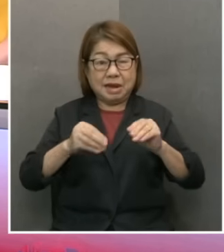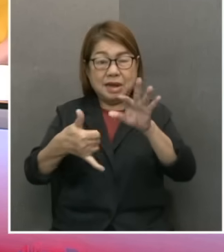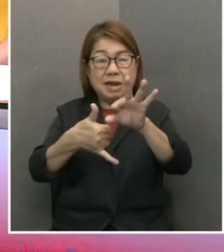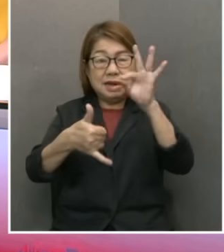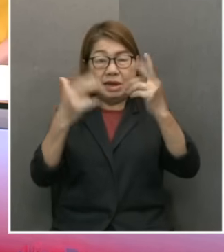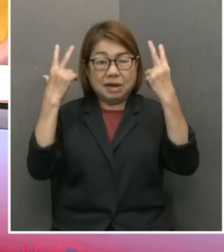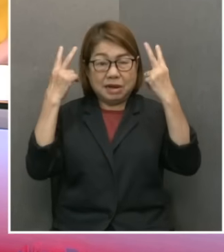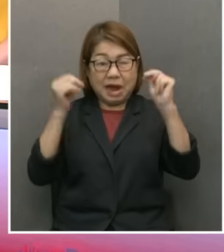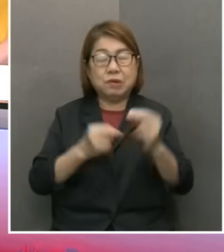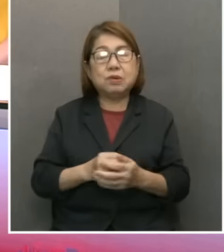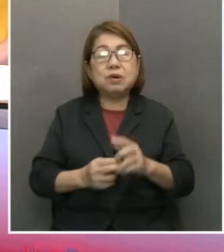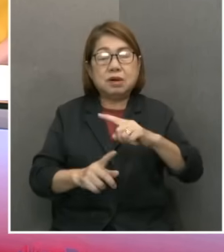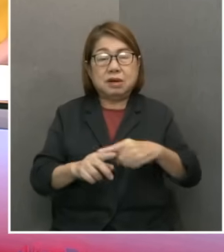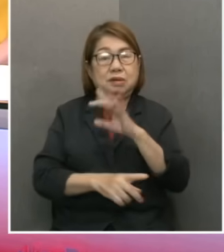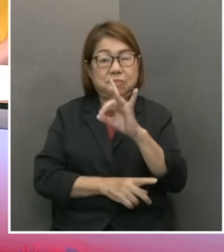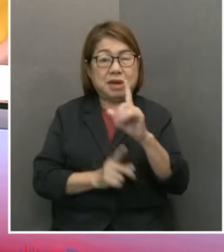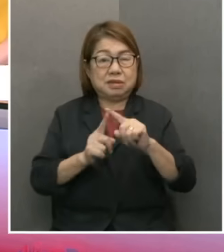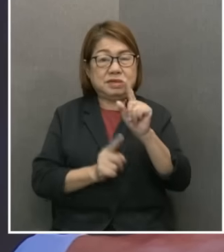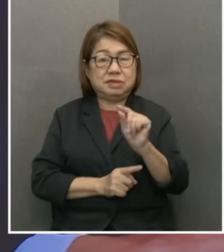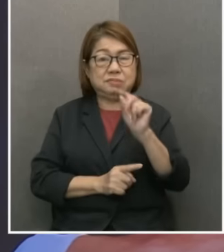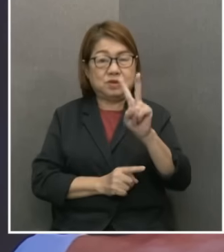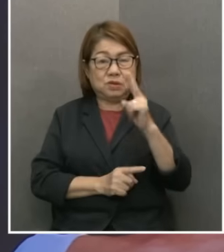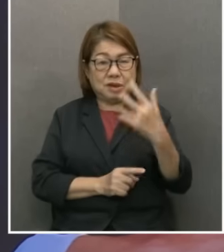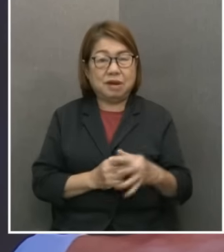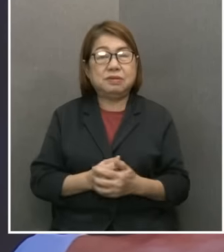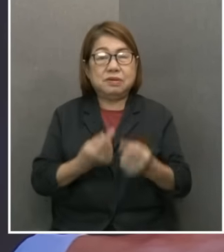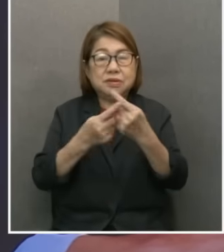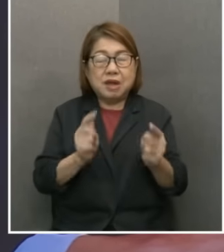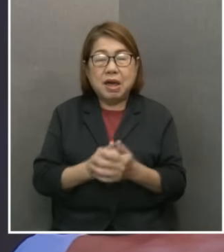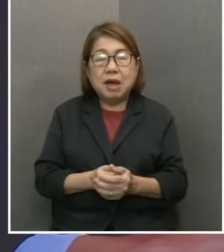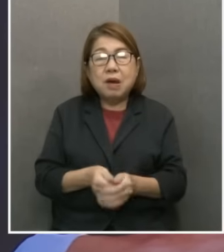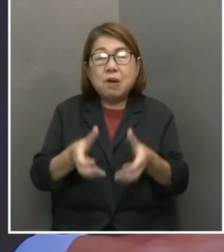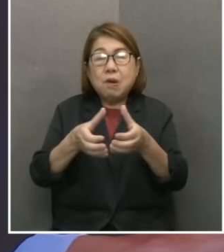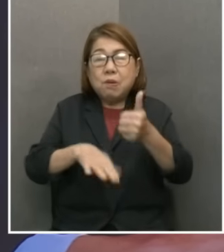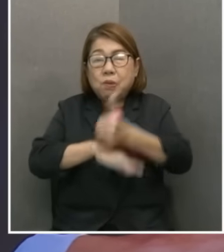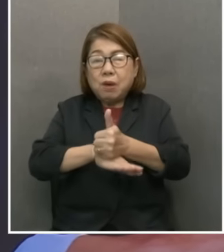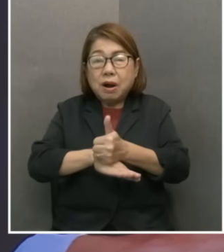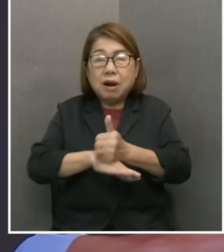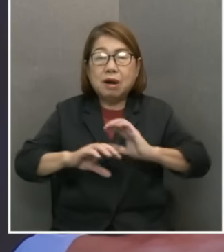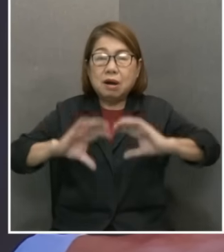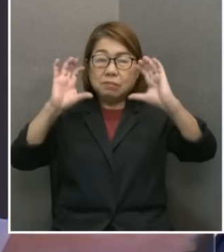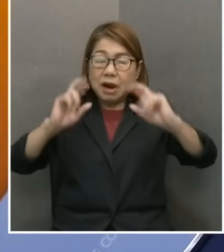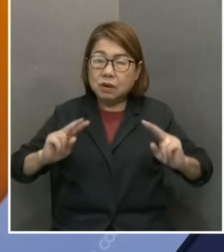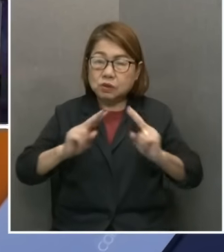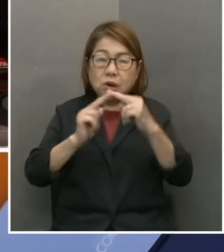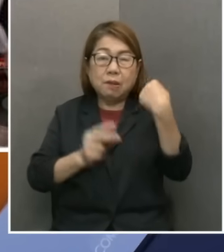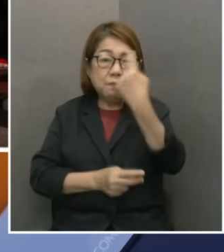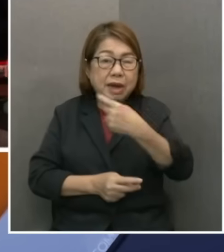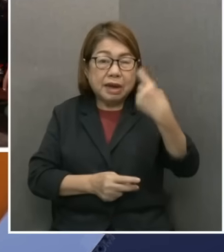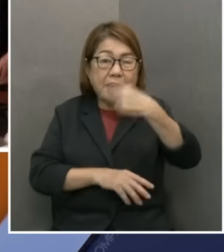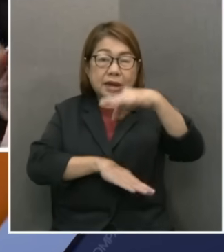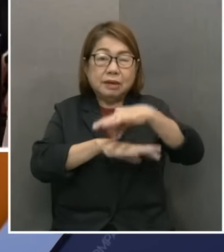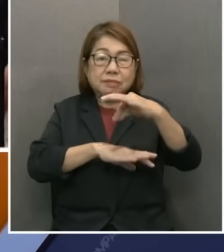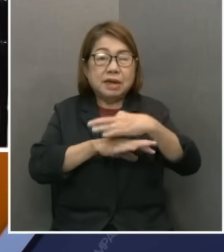ที่ 22สิงหาคมนี้ค่ะด้านของโผคณะรัฐมนตรีนะคะก็ยังไม่นิ่งนะคะคาดว่าจะ